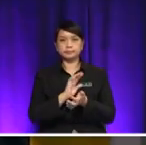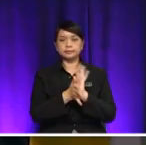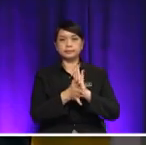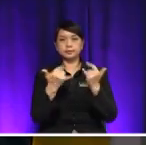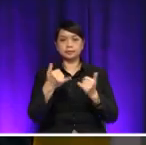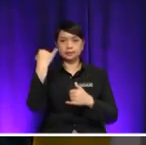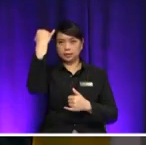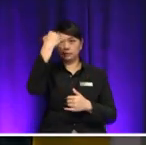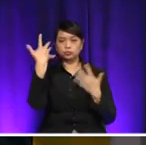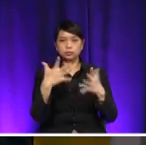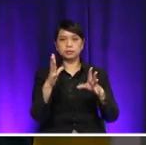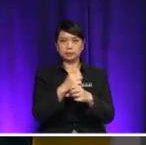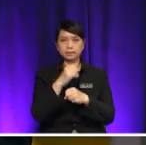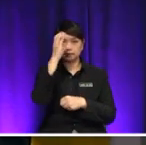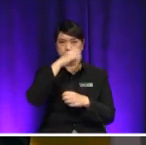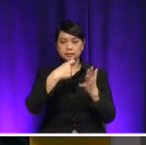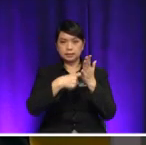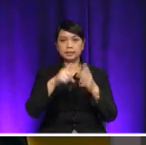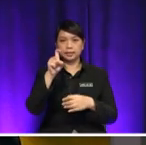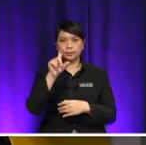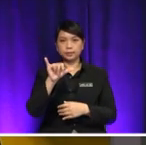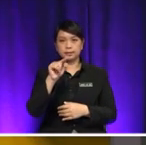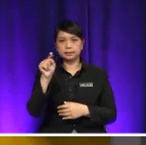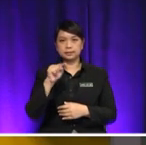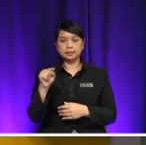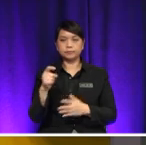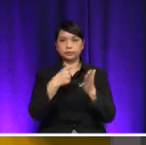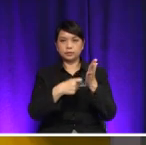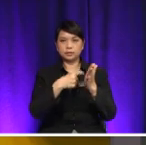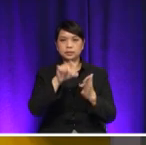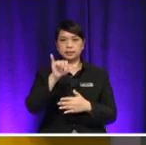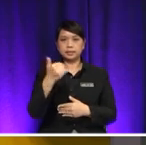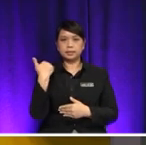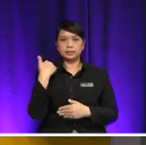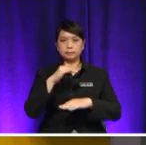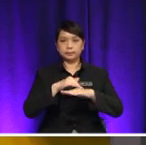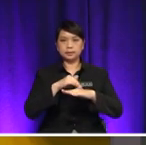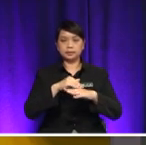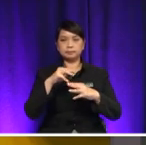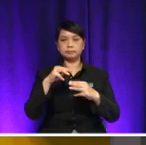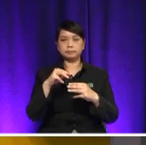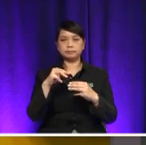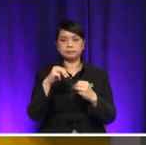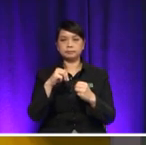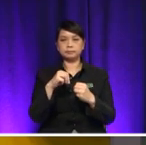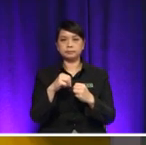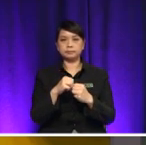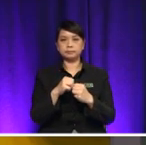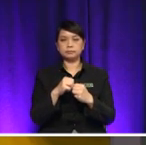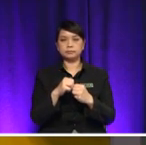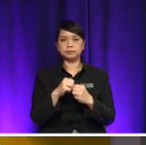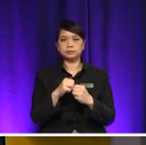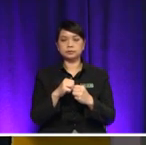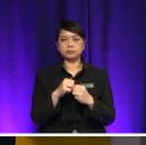dapat mencari nilai x y z oke itu nilai-nilai yang ada pada masalah berkenaan dengan